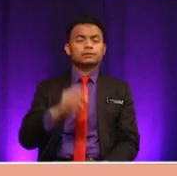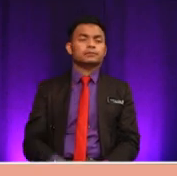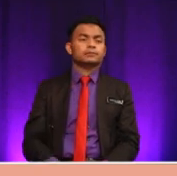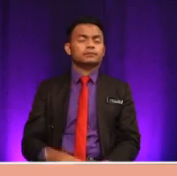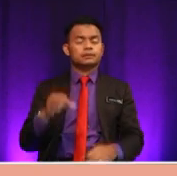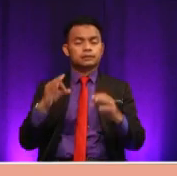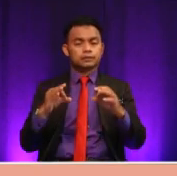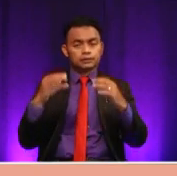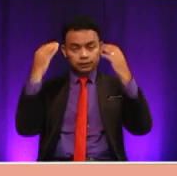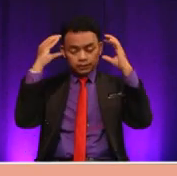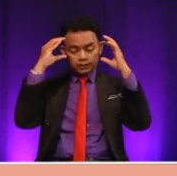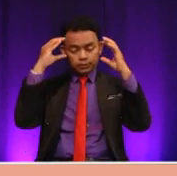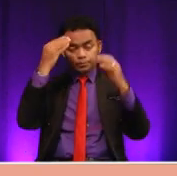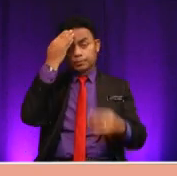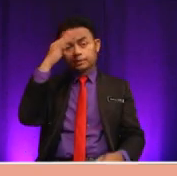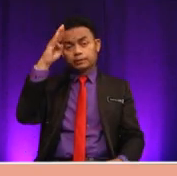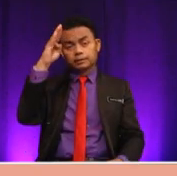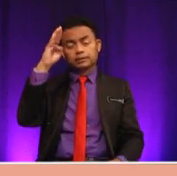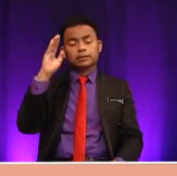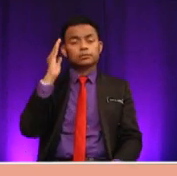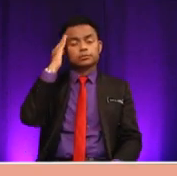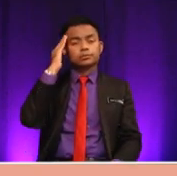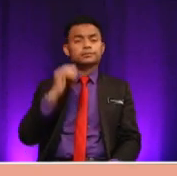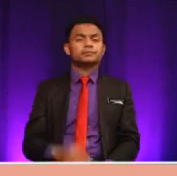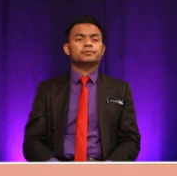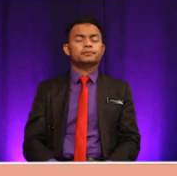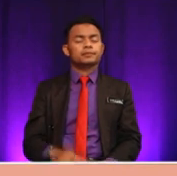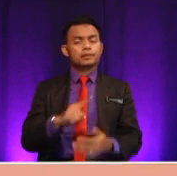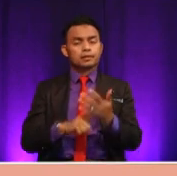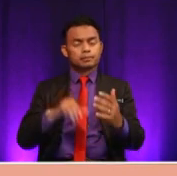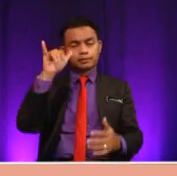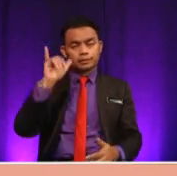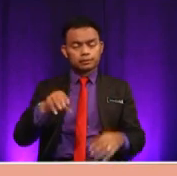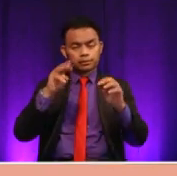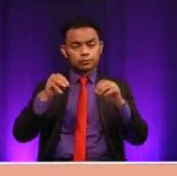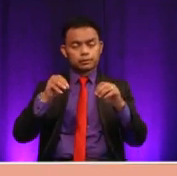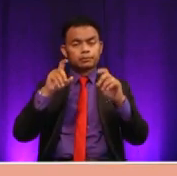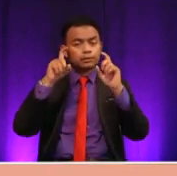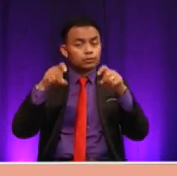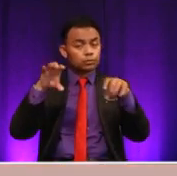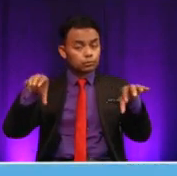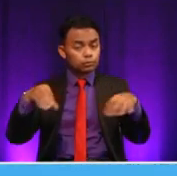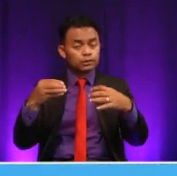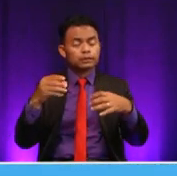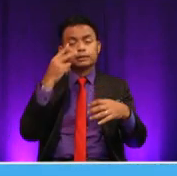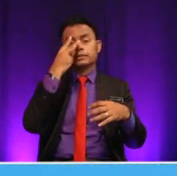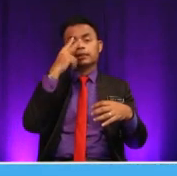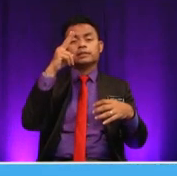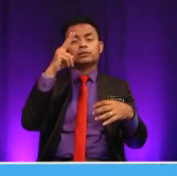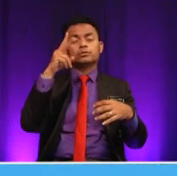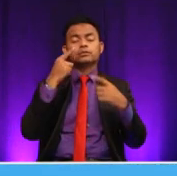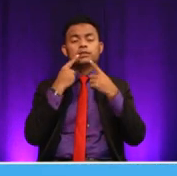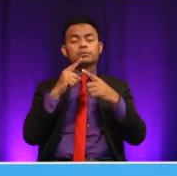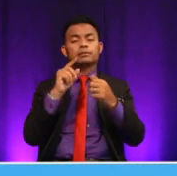keluar soal dan pilihan jawaban seperti ini yang pertama apa yang berada di rumah ataupun di studio ini buat tengok jawaban yang pertama